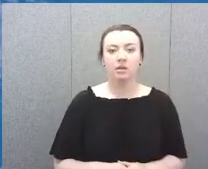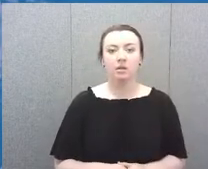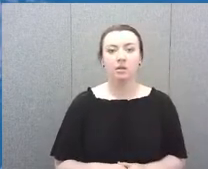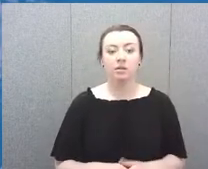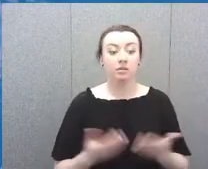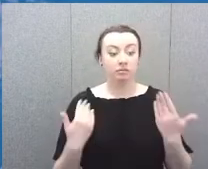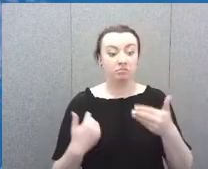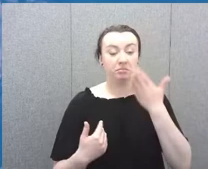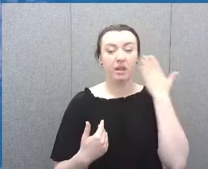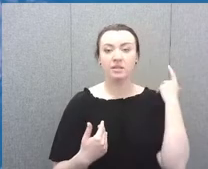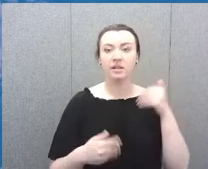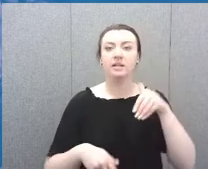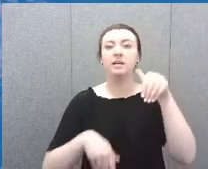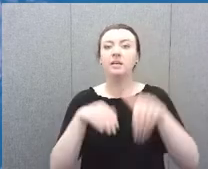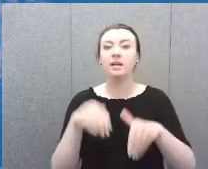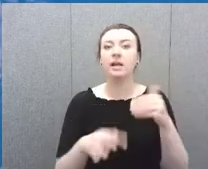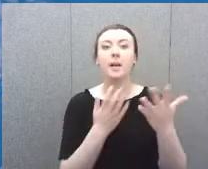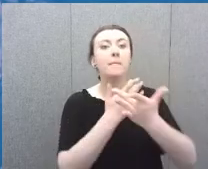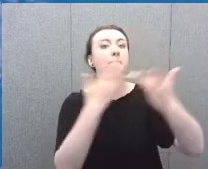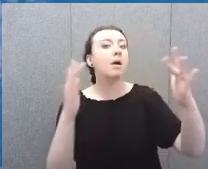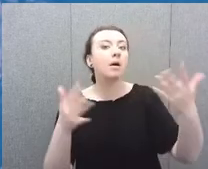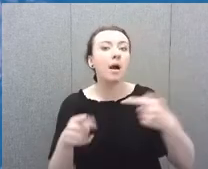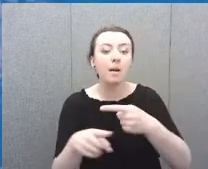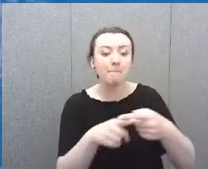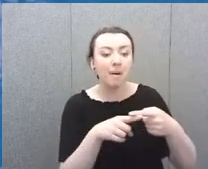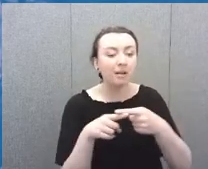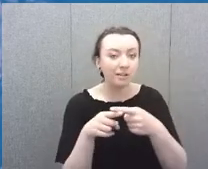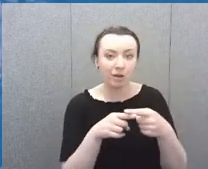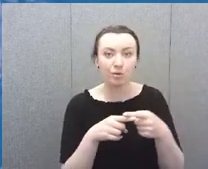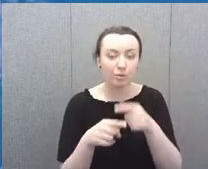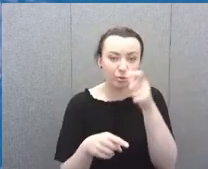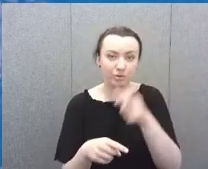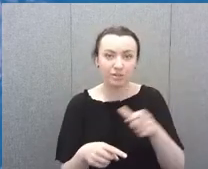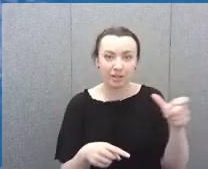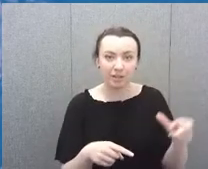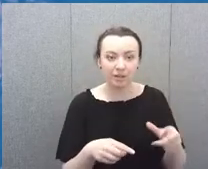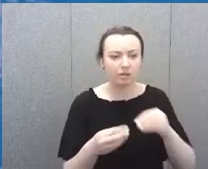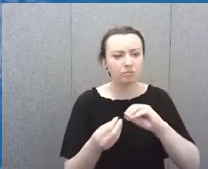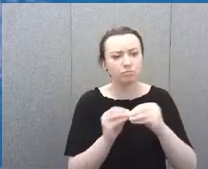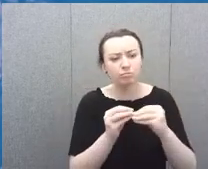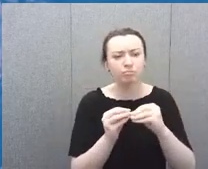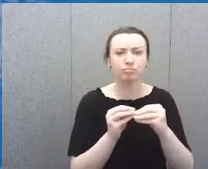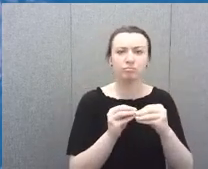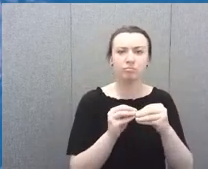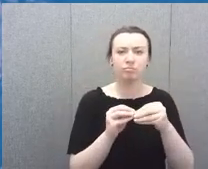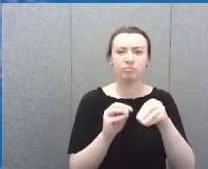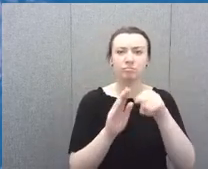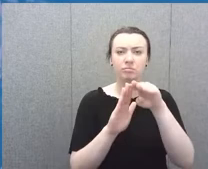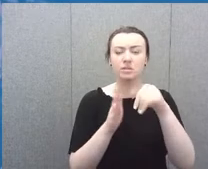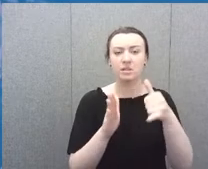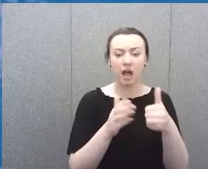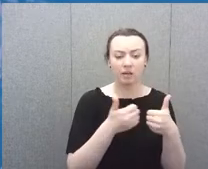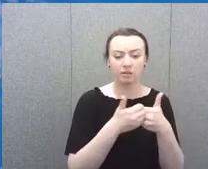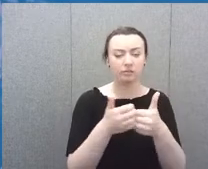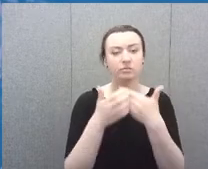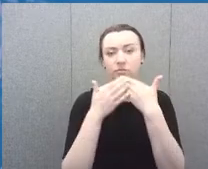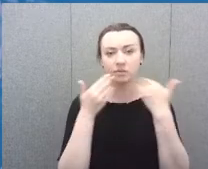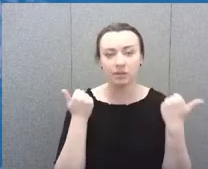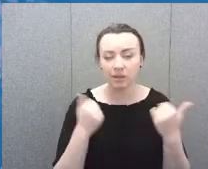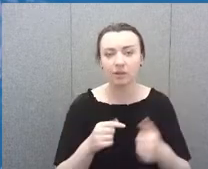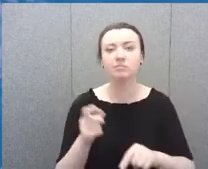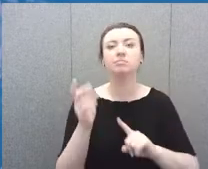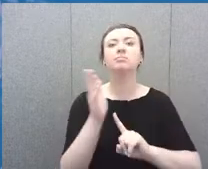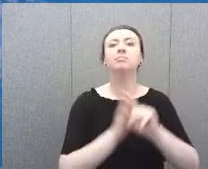что белорусы не придерживаются этого социального контракта, критикуют свою власть. А